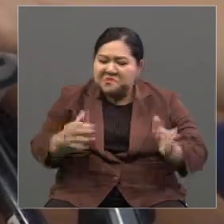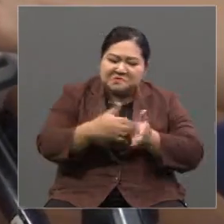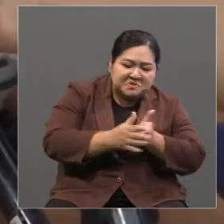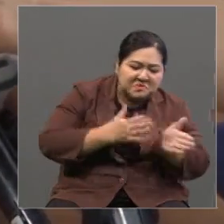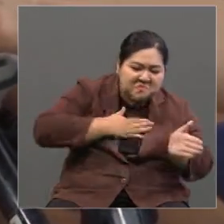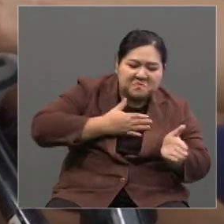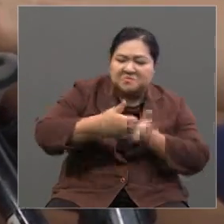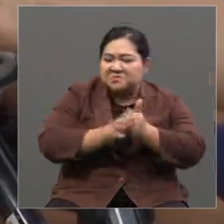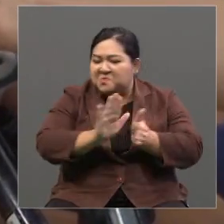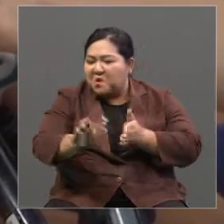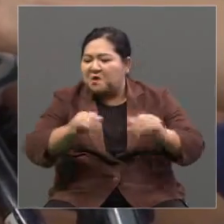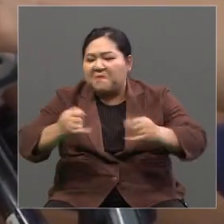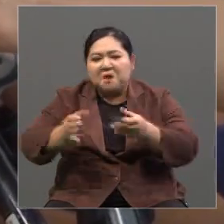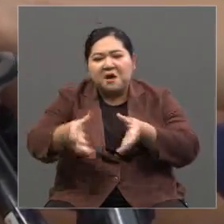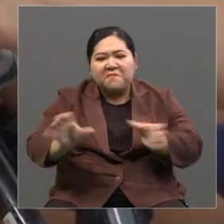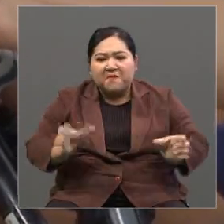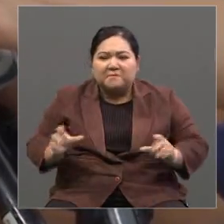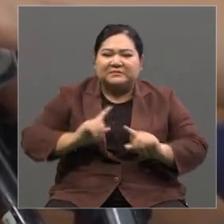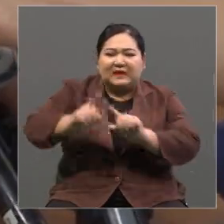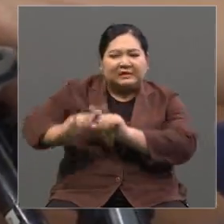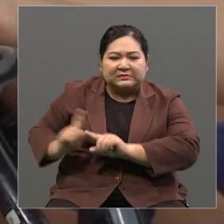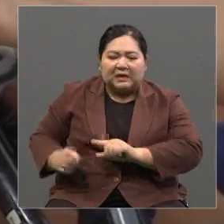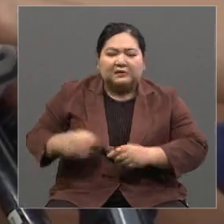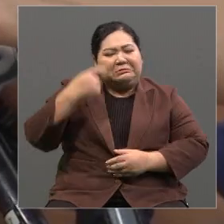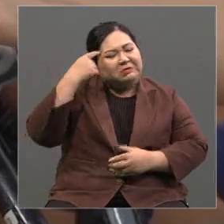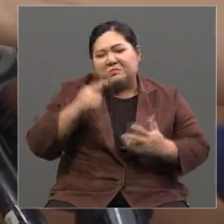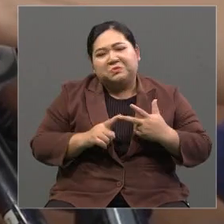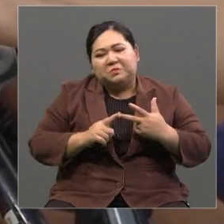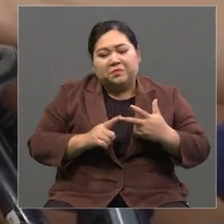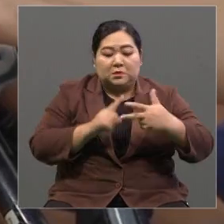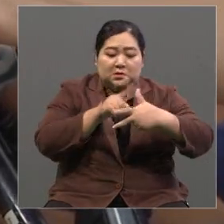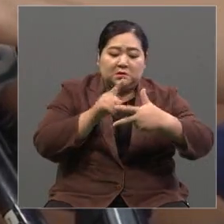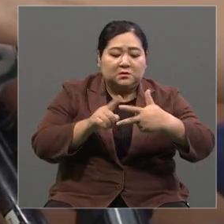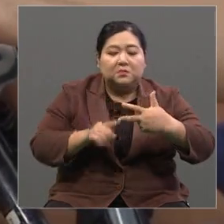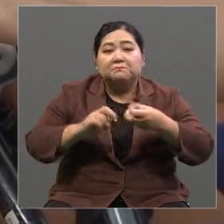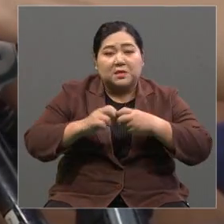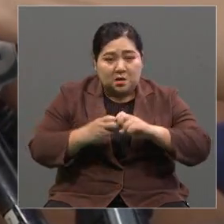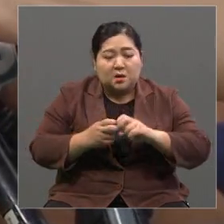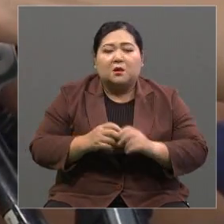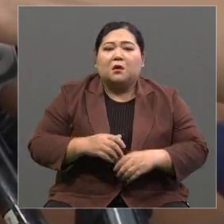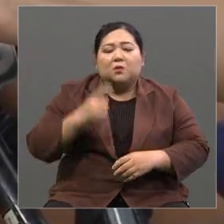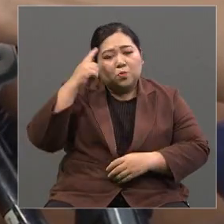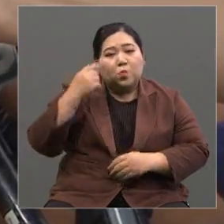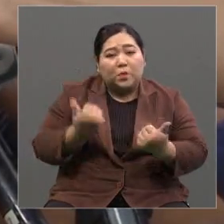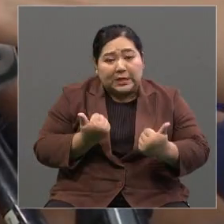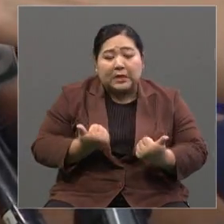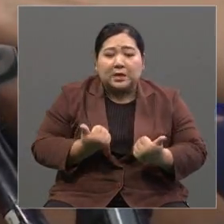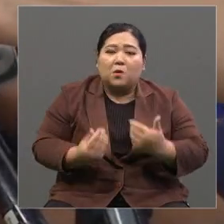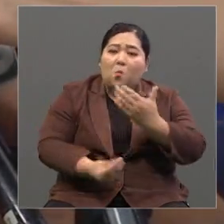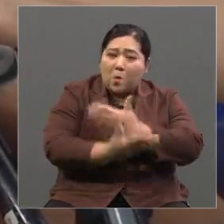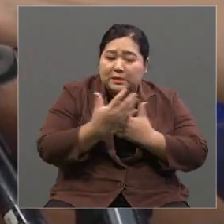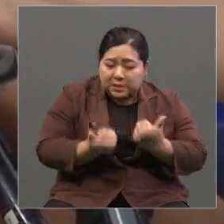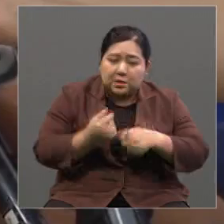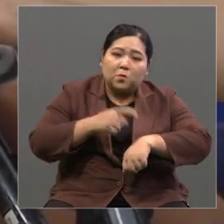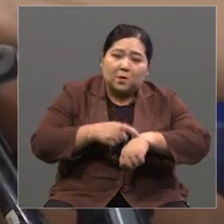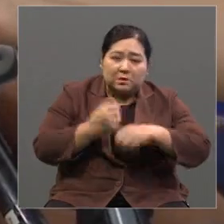วกแบ่งแยกฝ่ายนะเพราะนั้นโอกาสที่คราวนี้เราจะสามารถใช้เวทีวันนี้ใช้เวลาขณะนี้